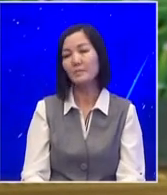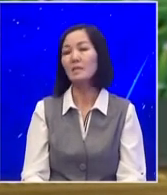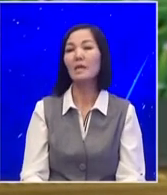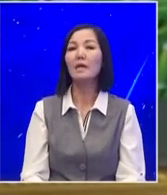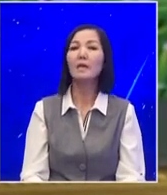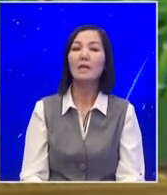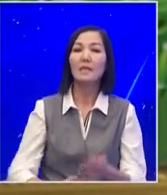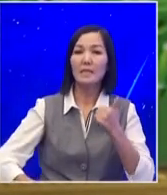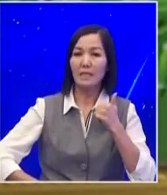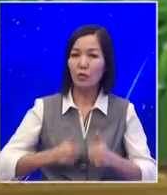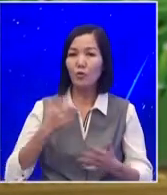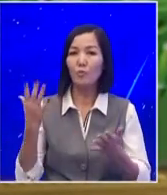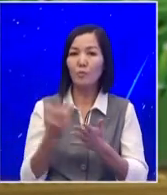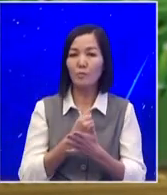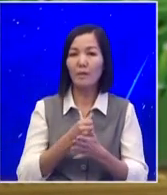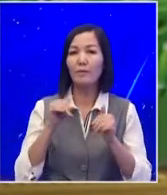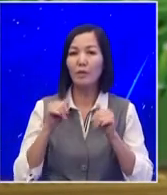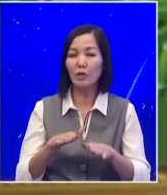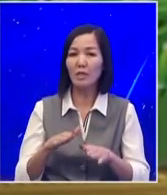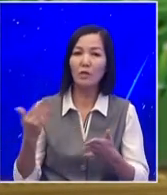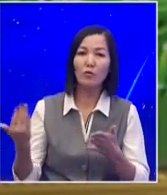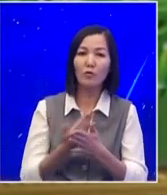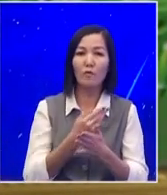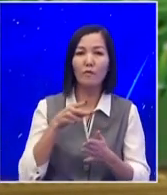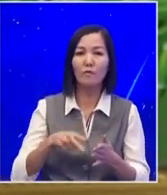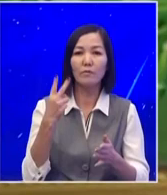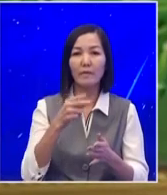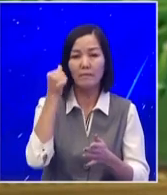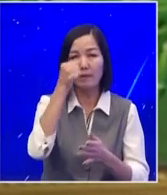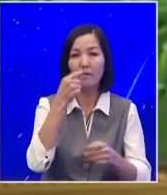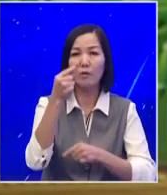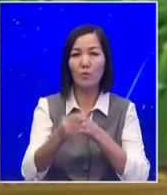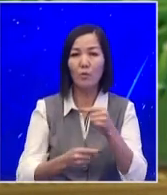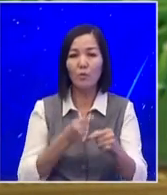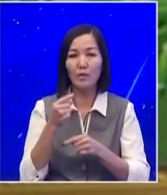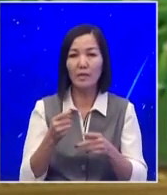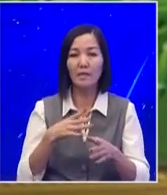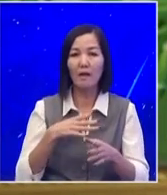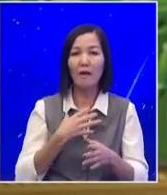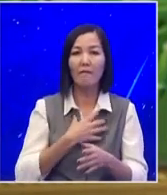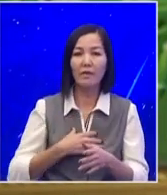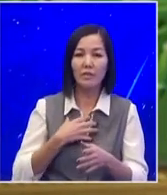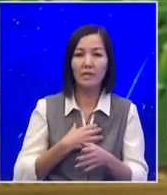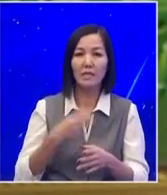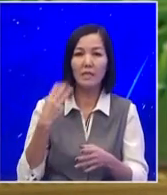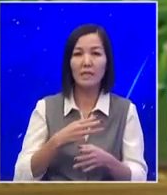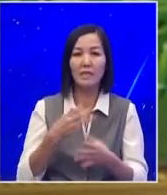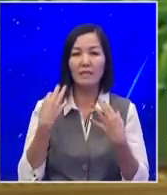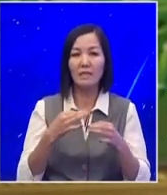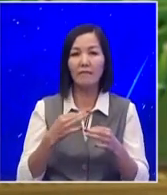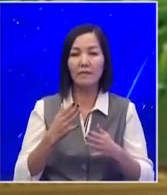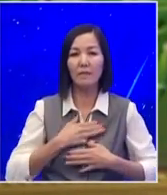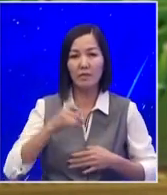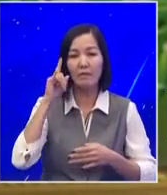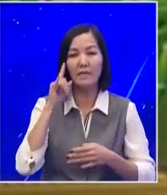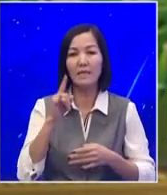С такими достойными успехами мы решительно вступаем в новый 2021 год, ознаменованный важнейшей датой – 30-летием независимости.